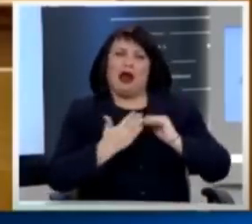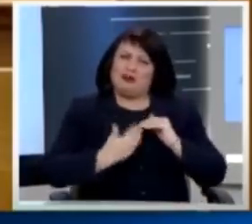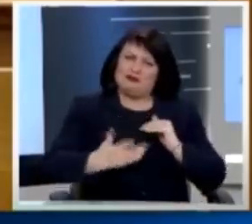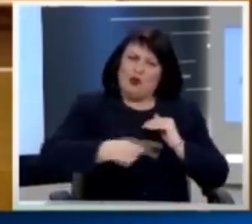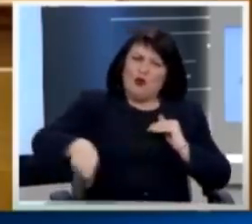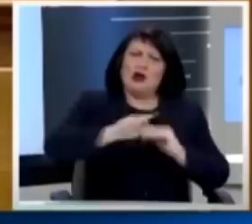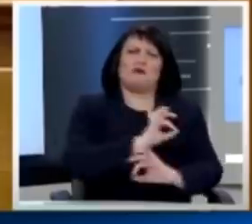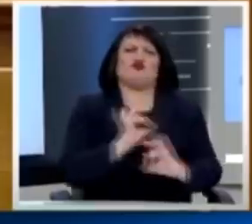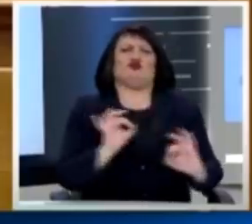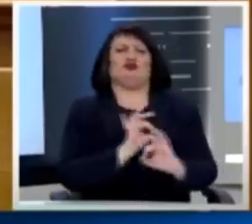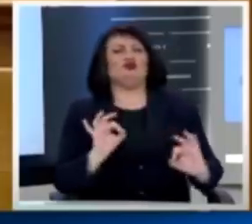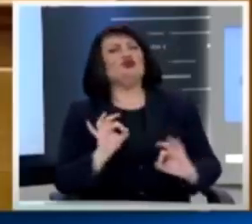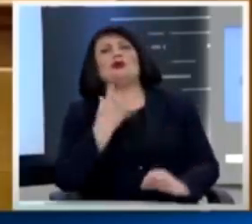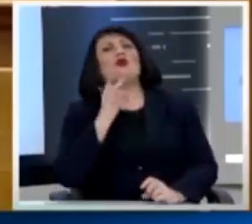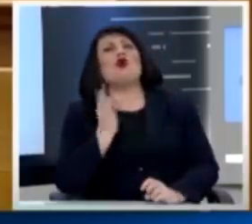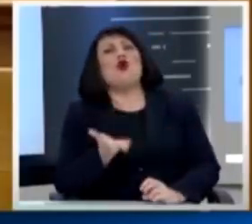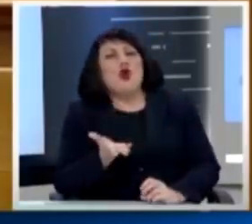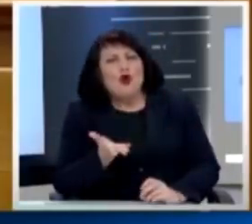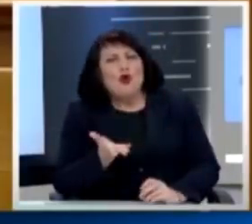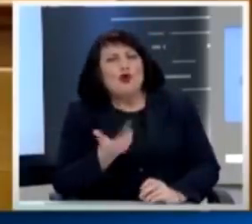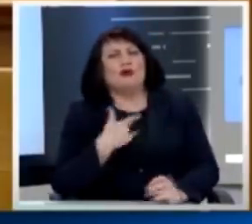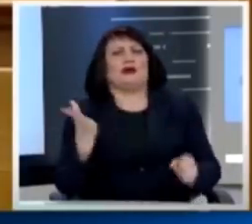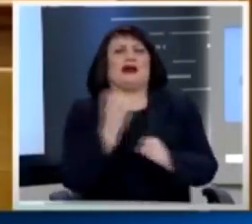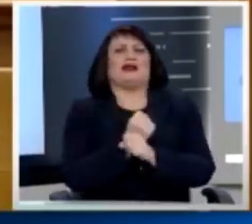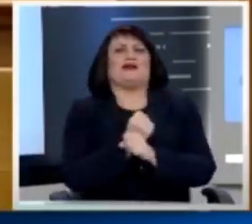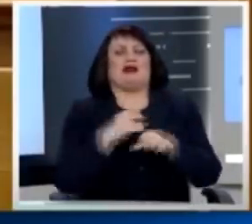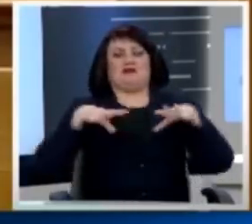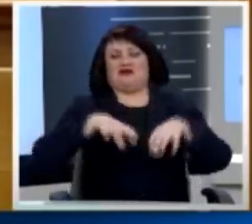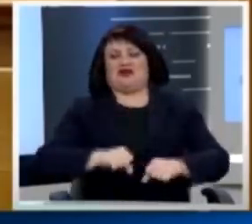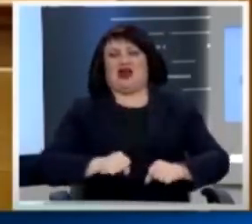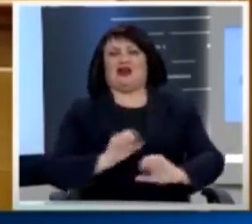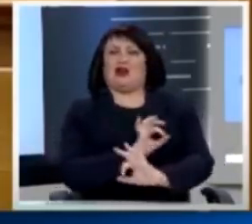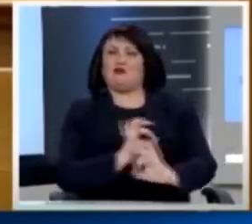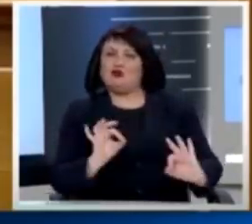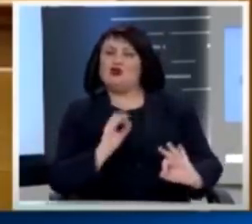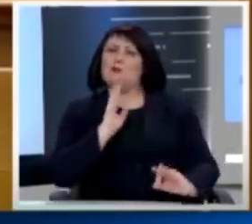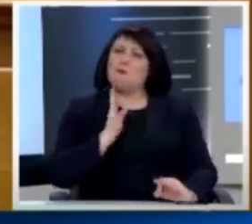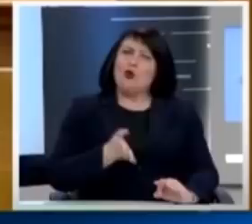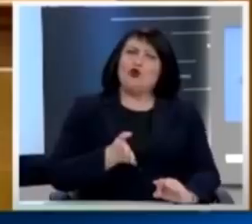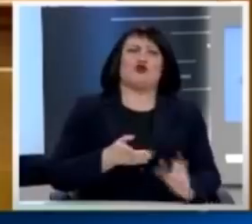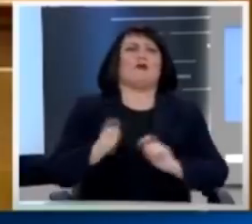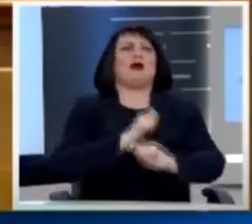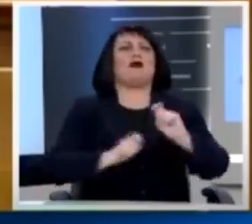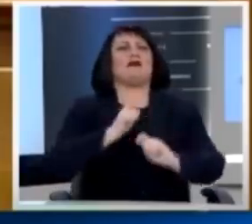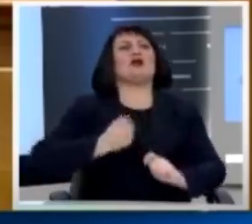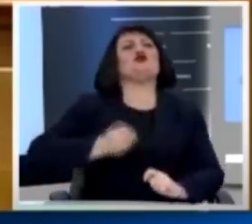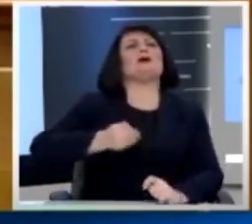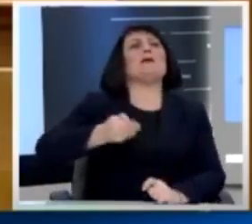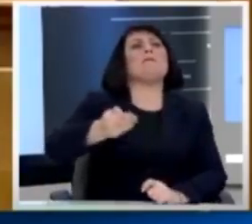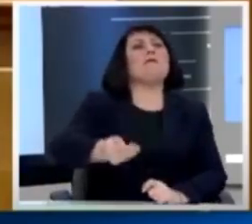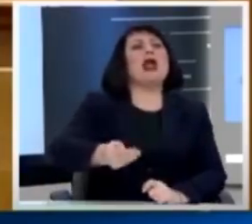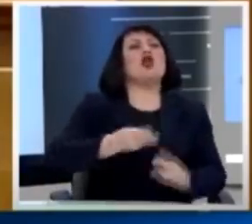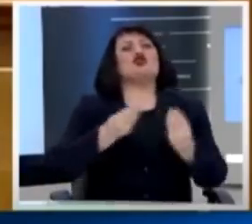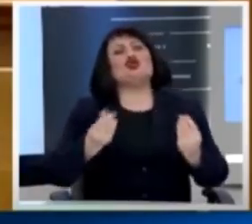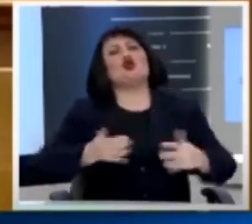για όλους, γιατί τάχα ανακτήσαμε την κυριαρχία μας και μπορούμε να χαράξουμε το μέλλον μας με